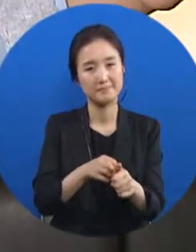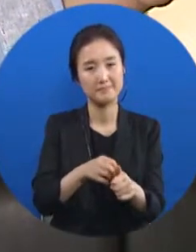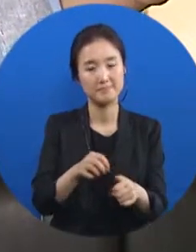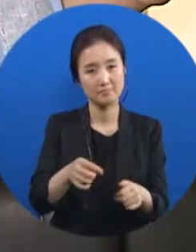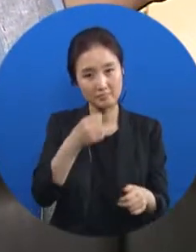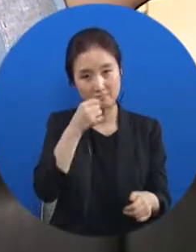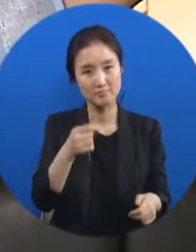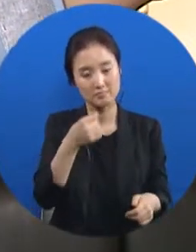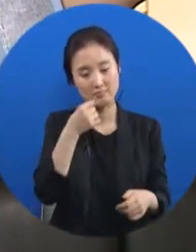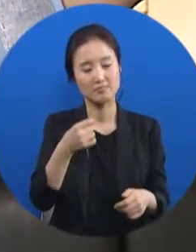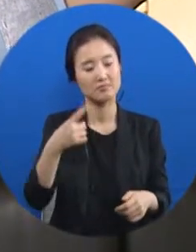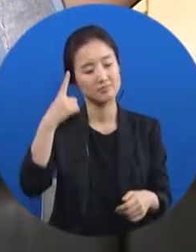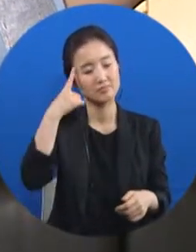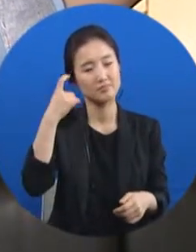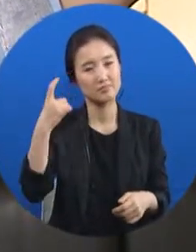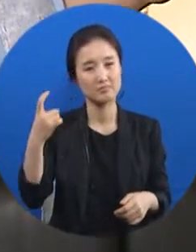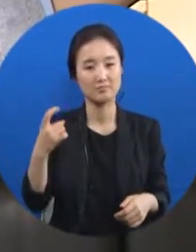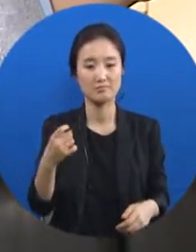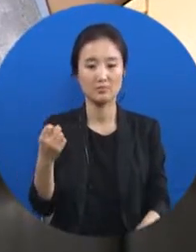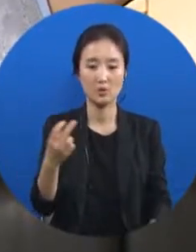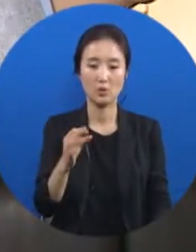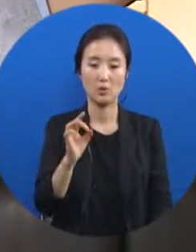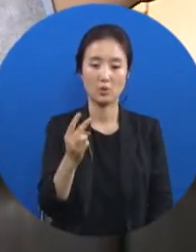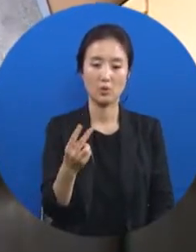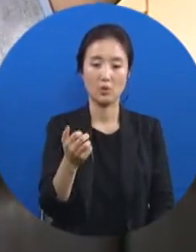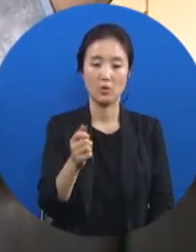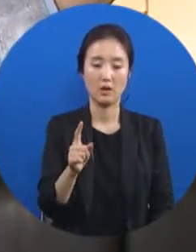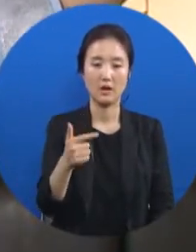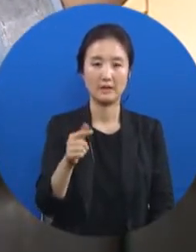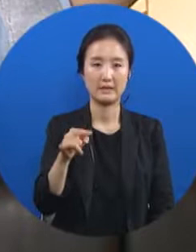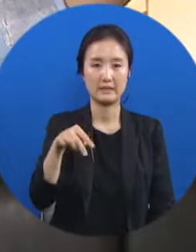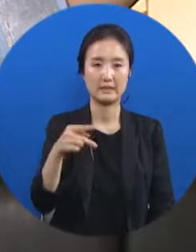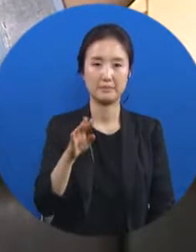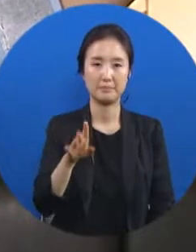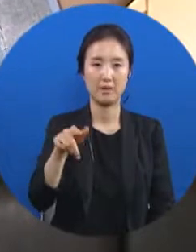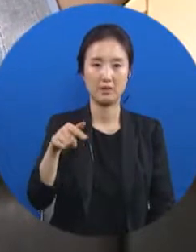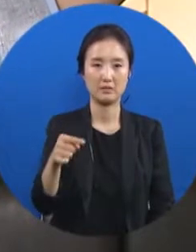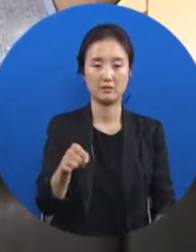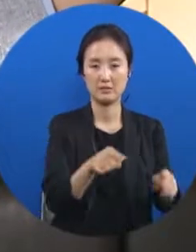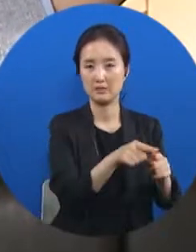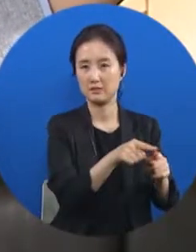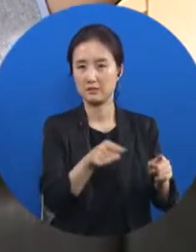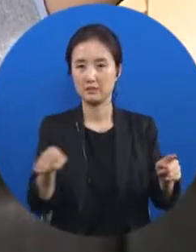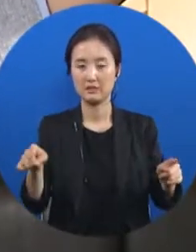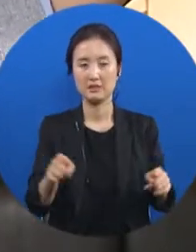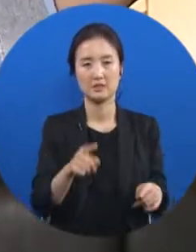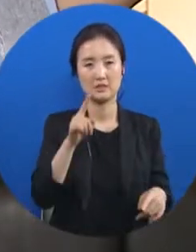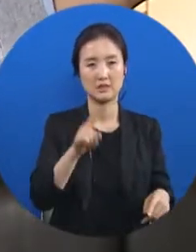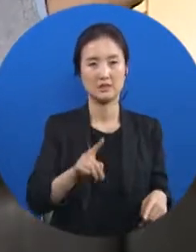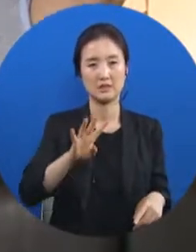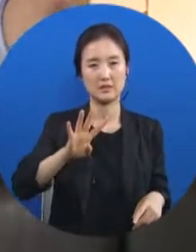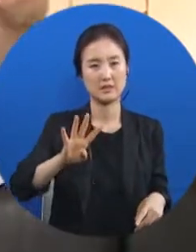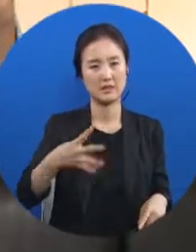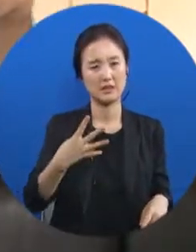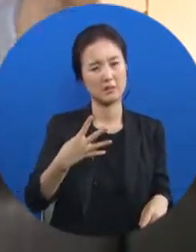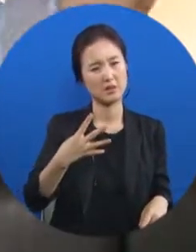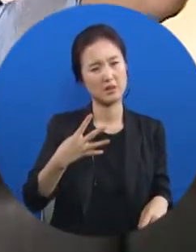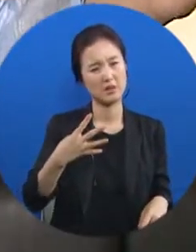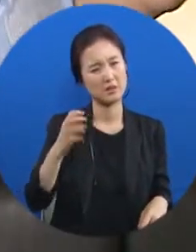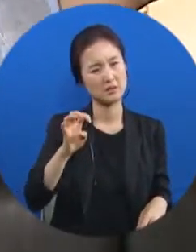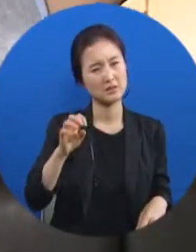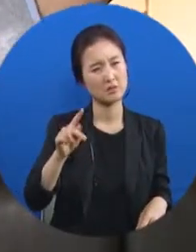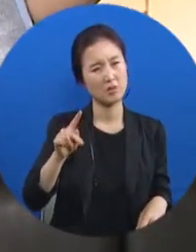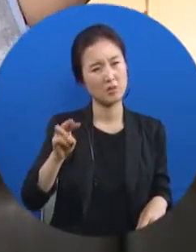요하네스버그라고 들어보셨어요? 예. 예, 요하네스버그라고 있어요. 요하네스버그까지가 1,400-450km 돼요. 여기 이제 피아노 운반해 달라고